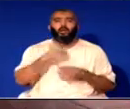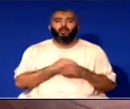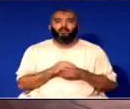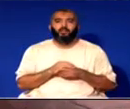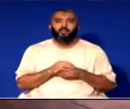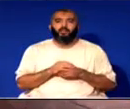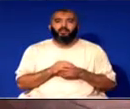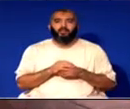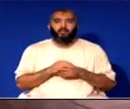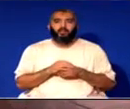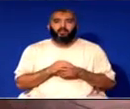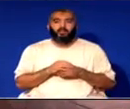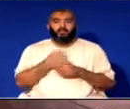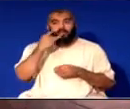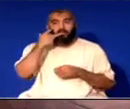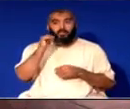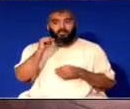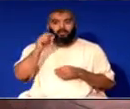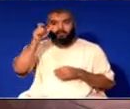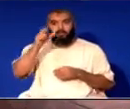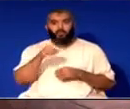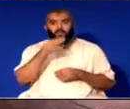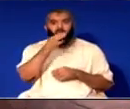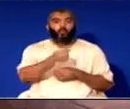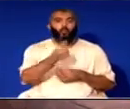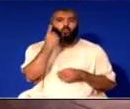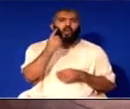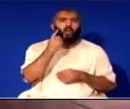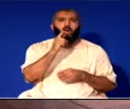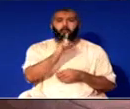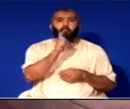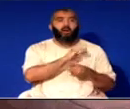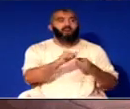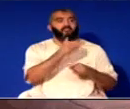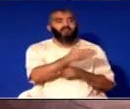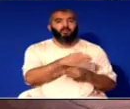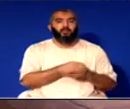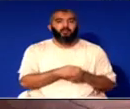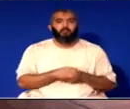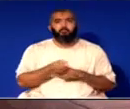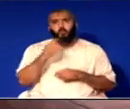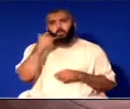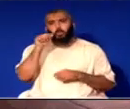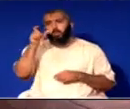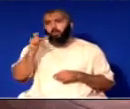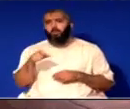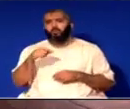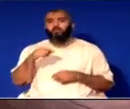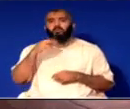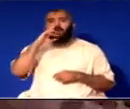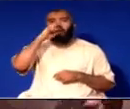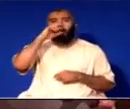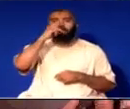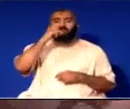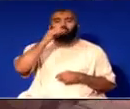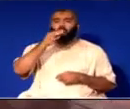هي اليمين المنعقده. الانسان ينوي باللي يقول والله ما ندير، بصح اللي ما عنده الحليف كلمه كما نقولوا احنا كي اللي يشرب الماء اقعد والله